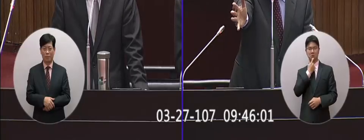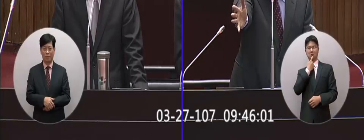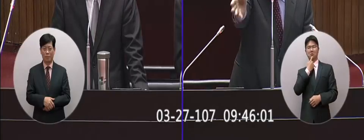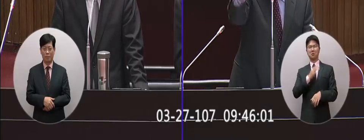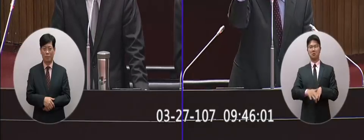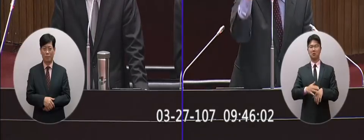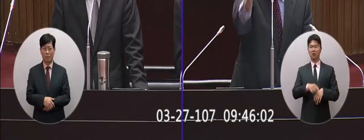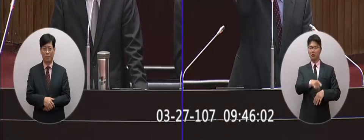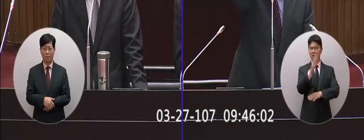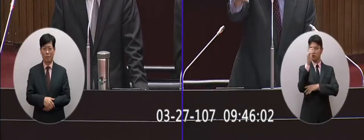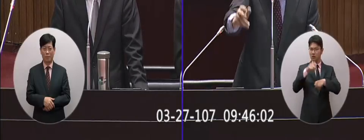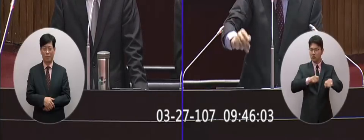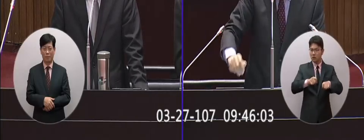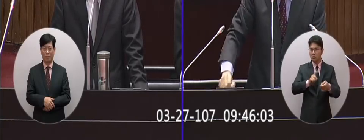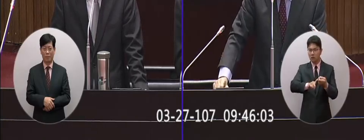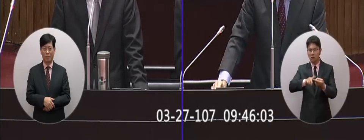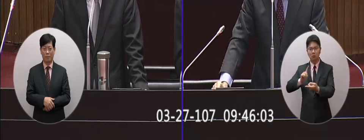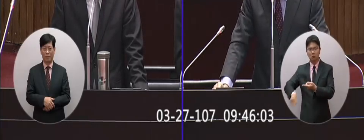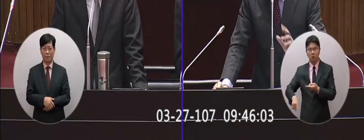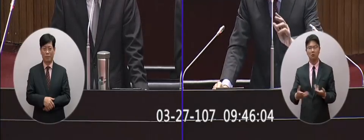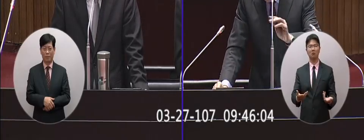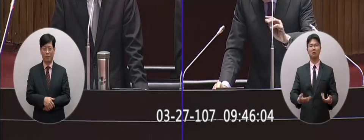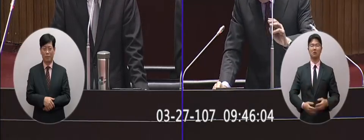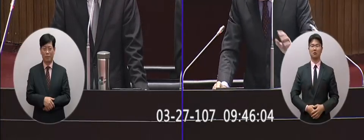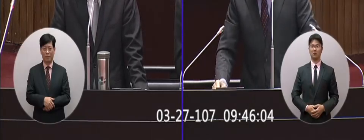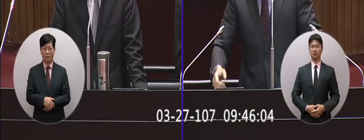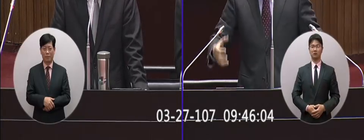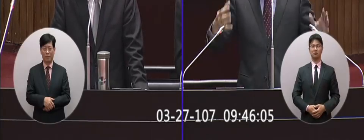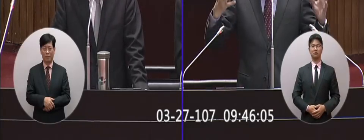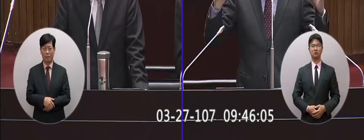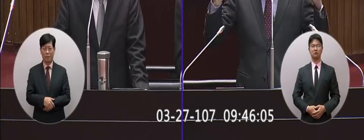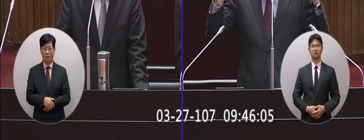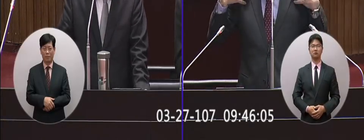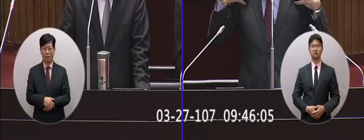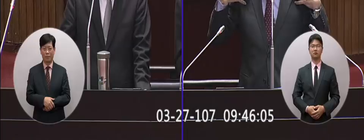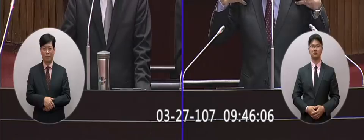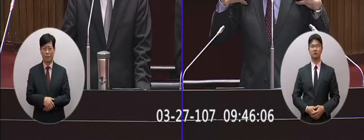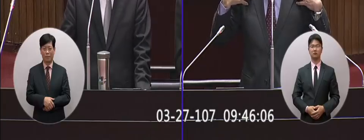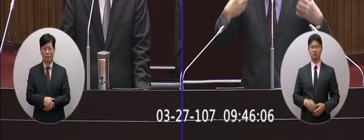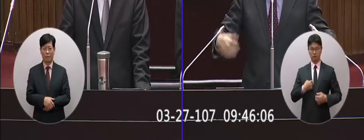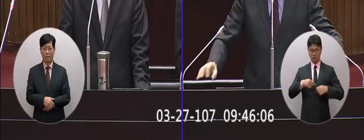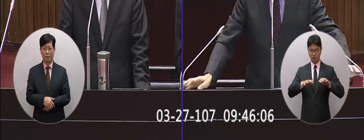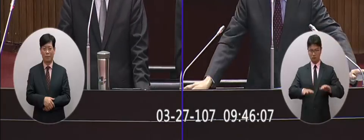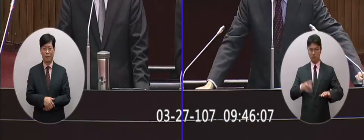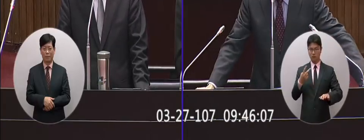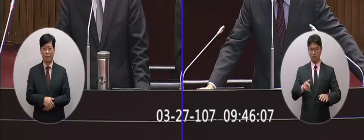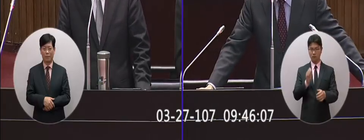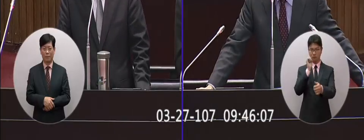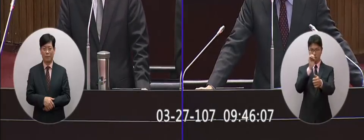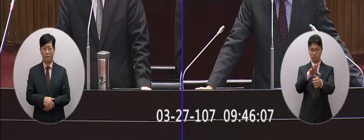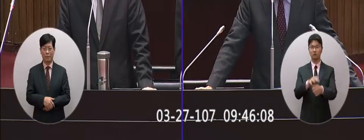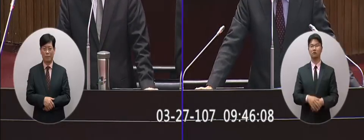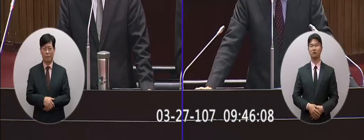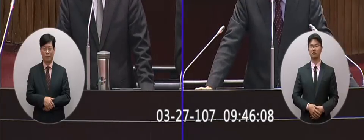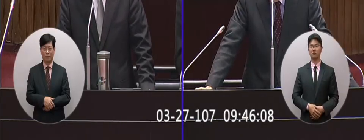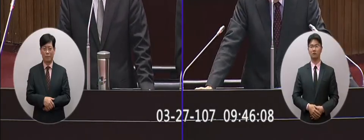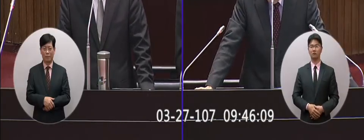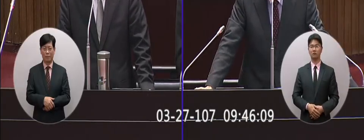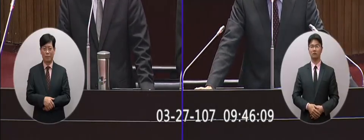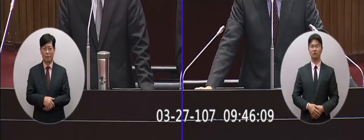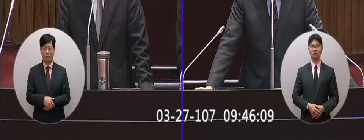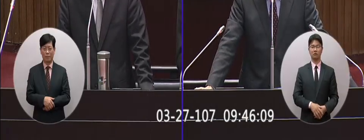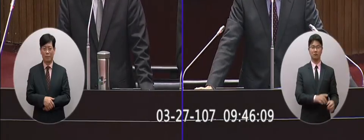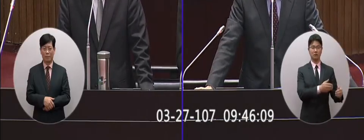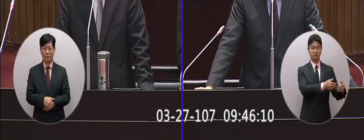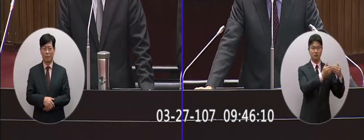的政策是对还是错？所以在这样，我跟你讲，在这次中美贸易